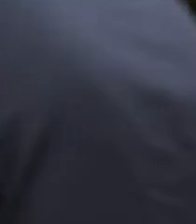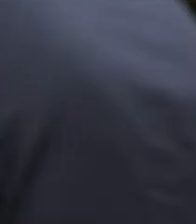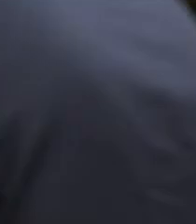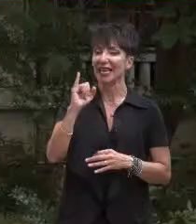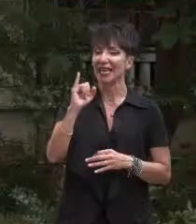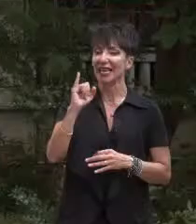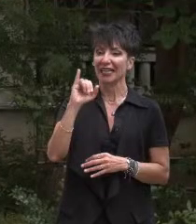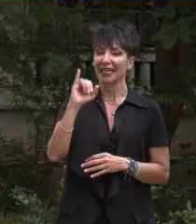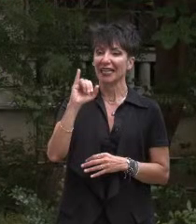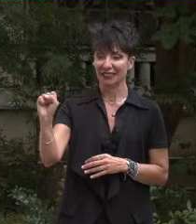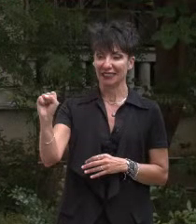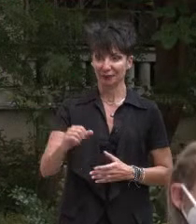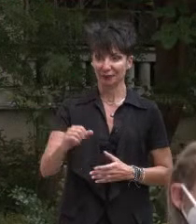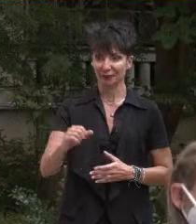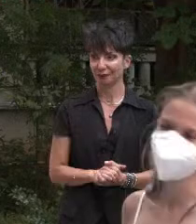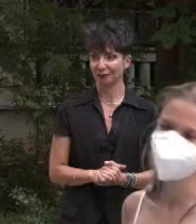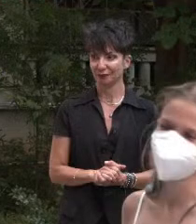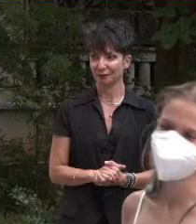Ήρης.